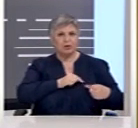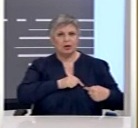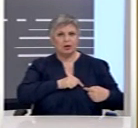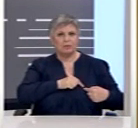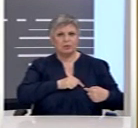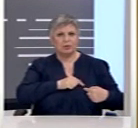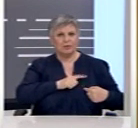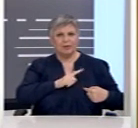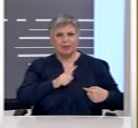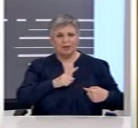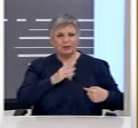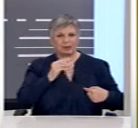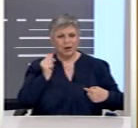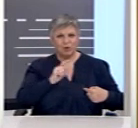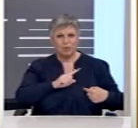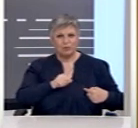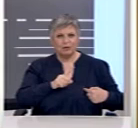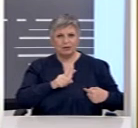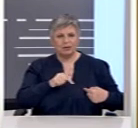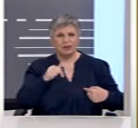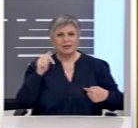άλοθη συλλογικό